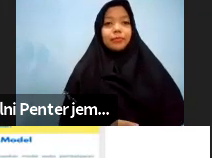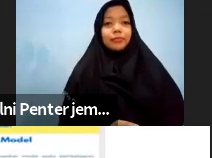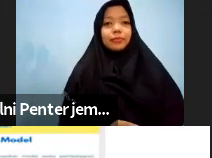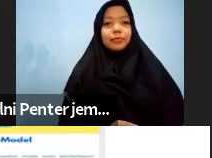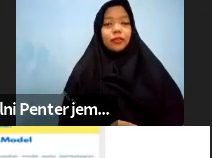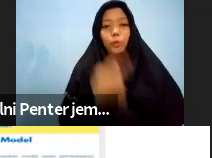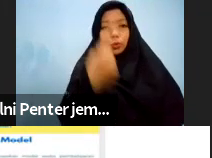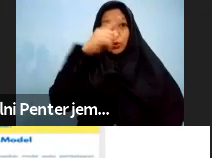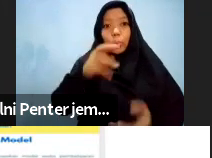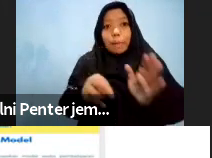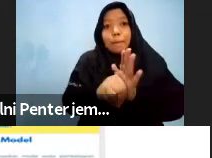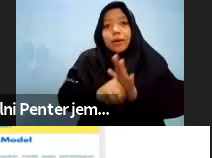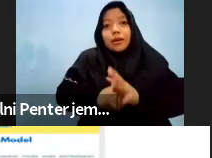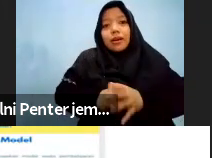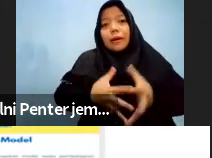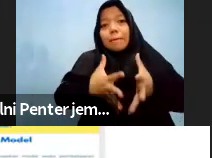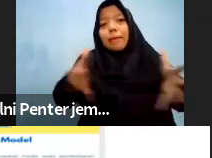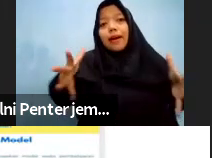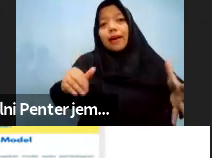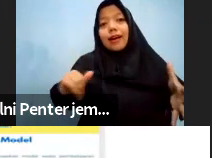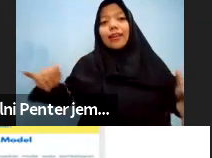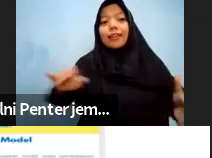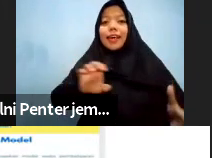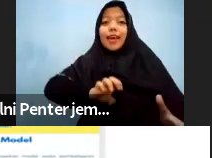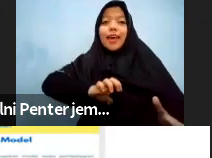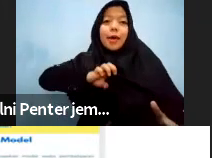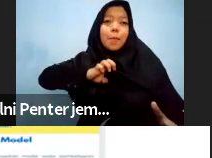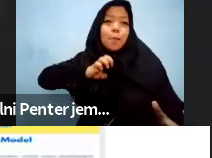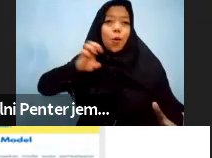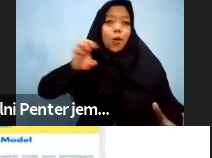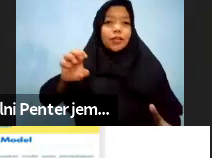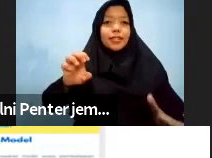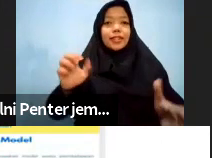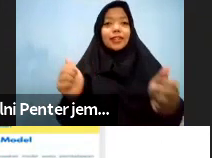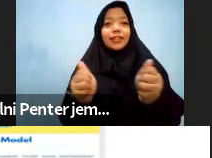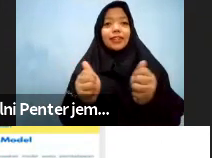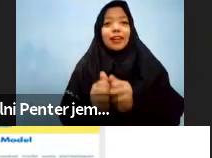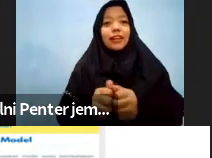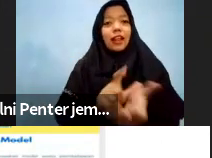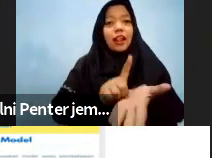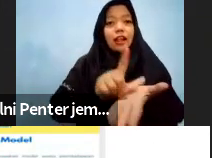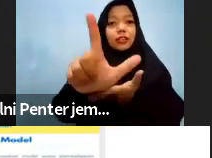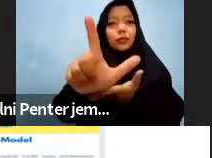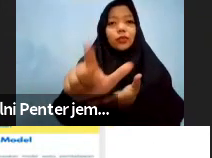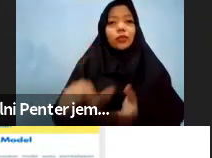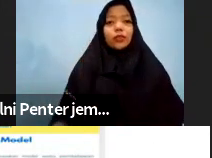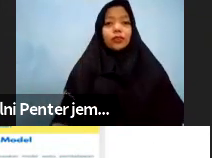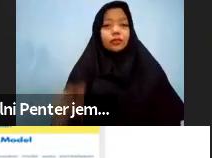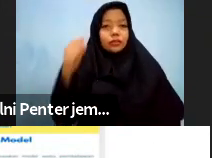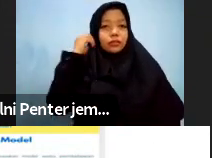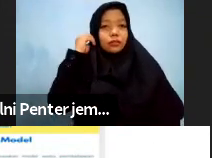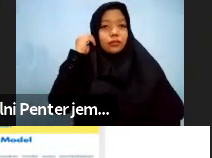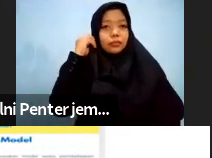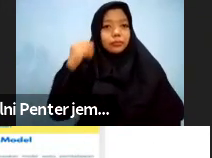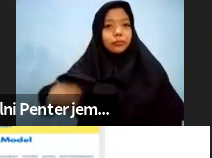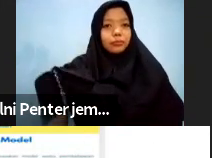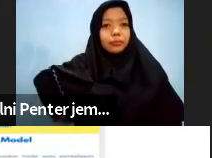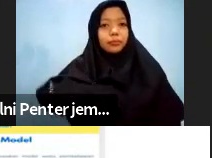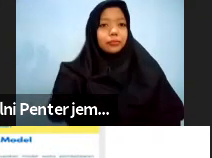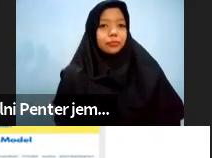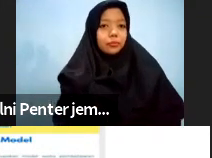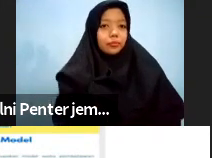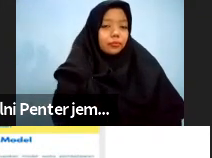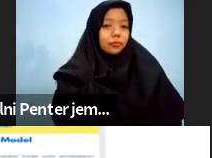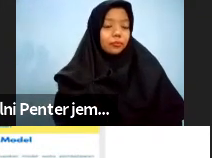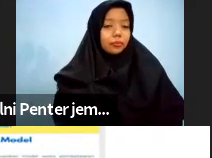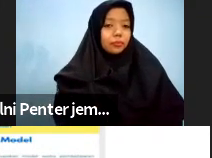ini jadi anak-anak kalau di dengarkan ini kan eh apa namanya dia bisa berimajinasi dan aspek yang